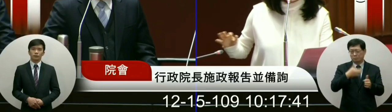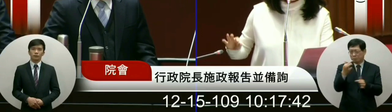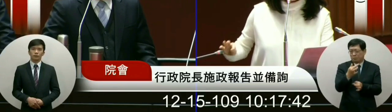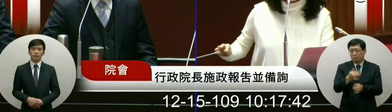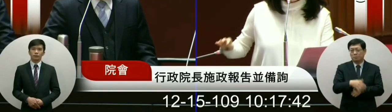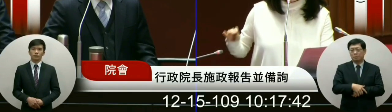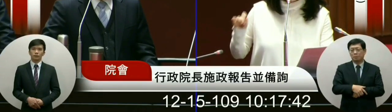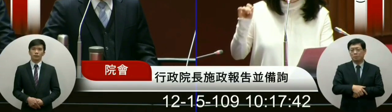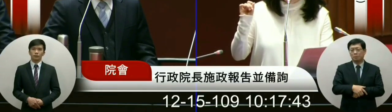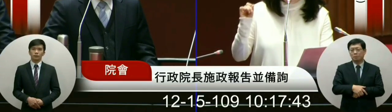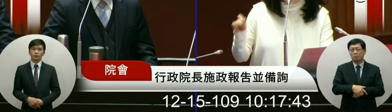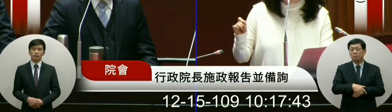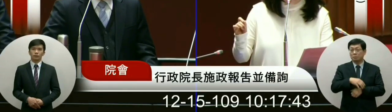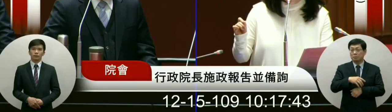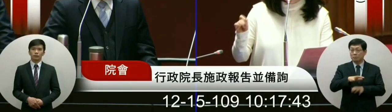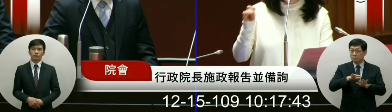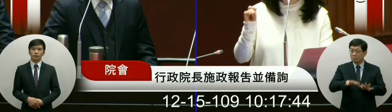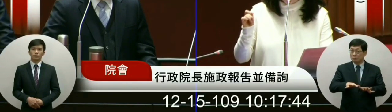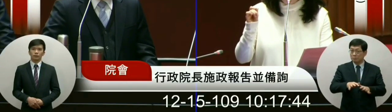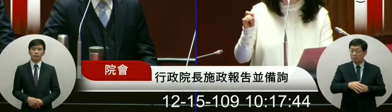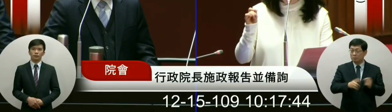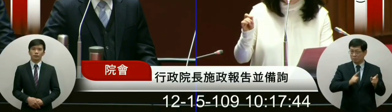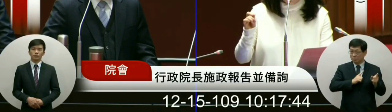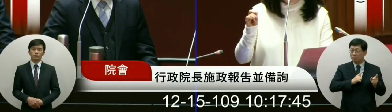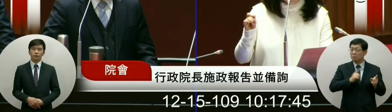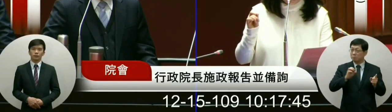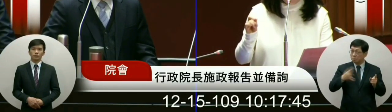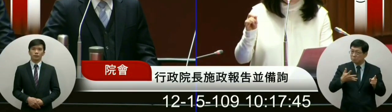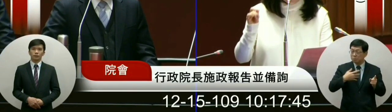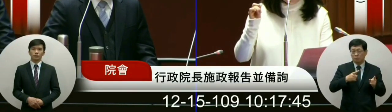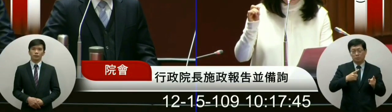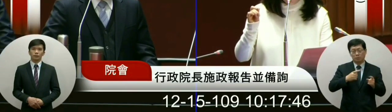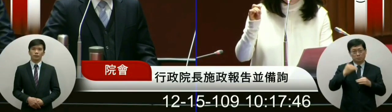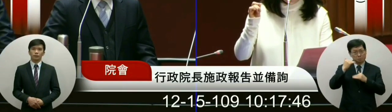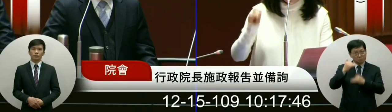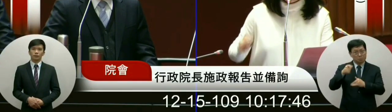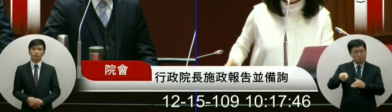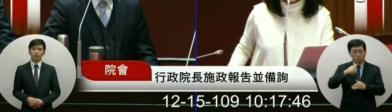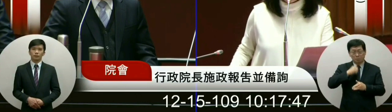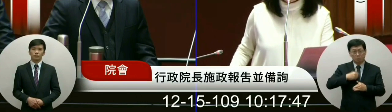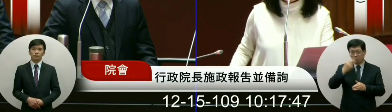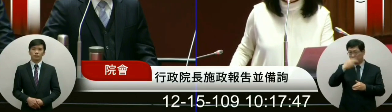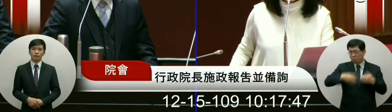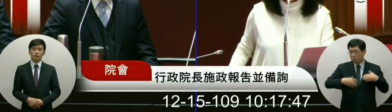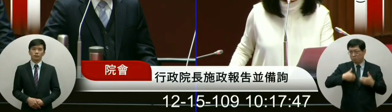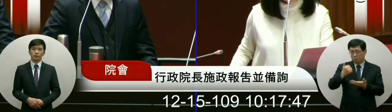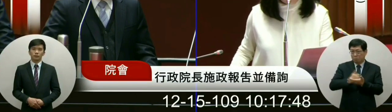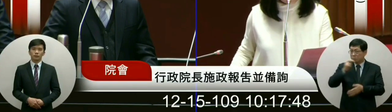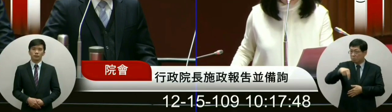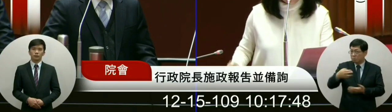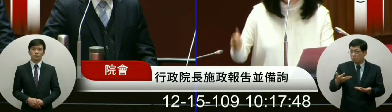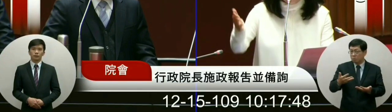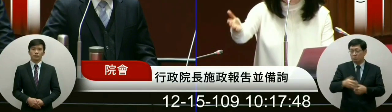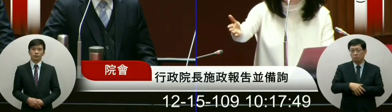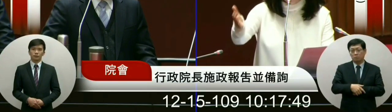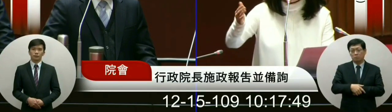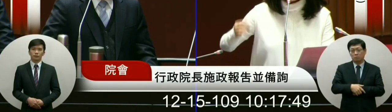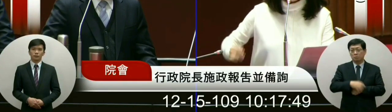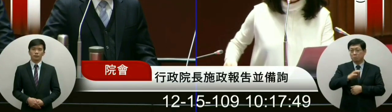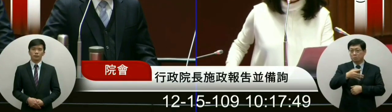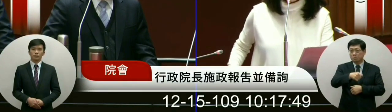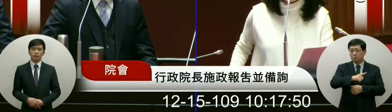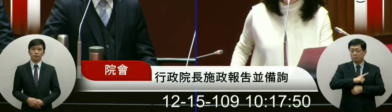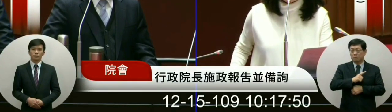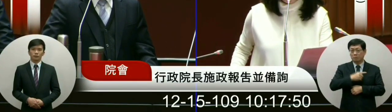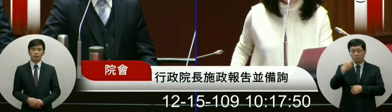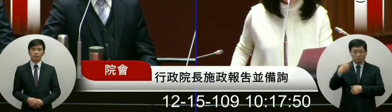的说明。现在您为什么不限制高风险的部位？现在您为